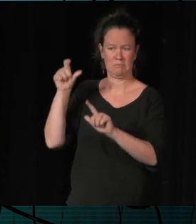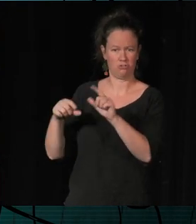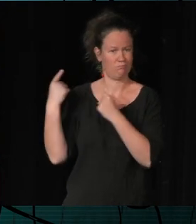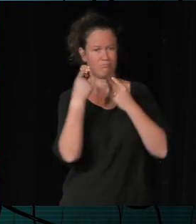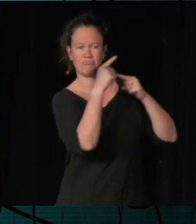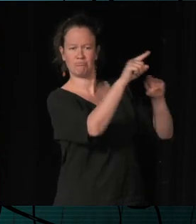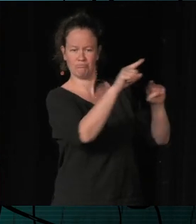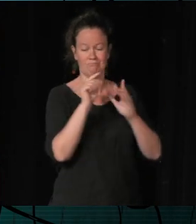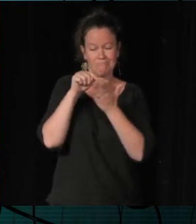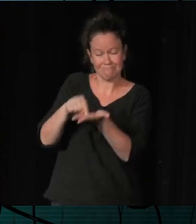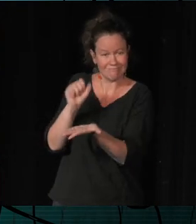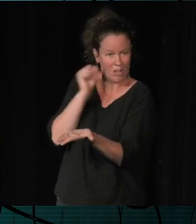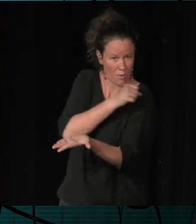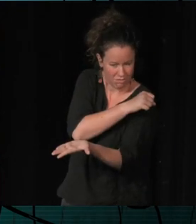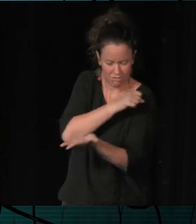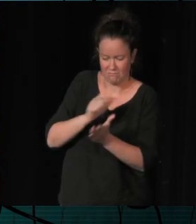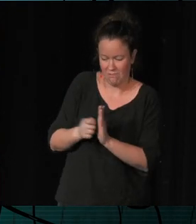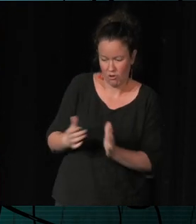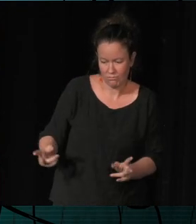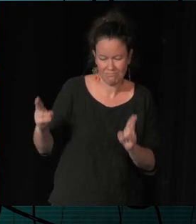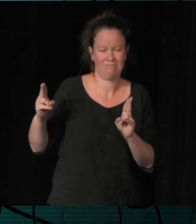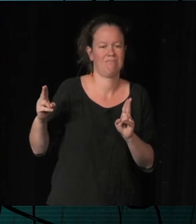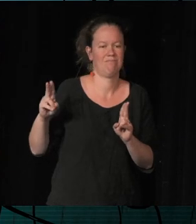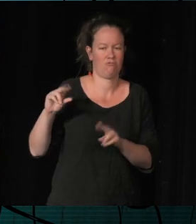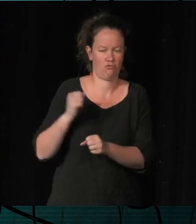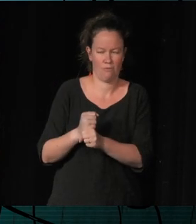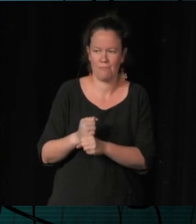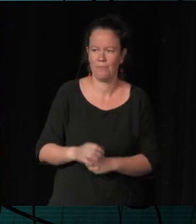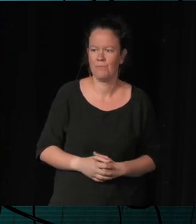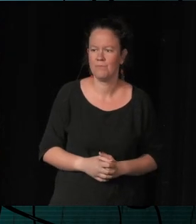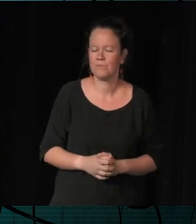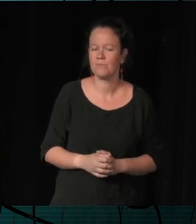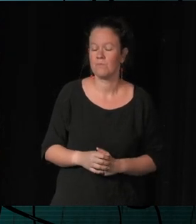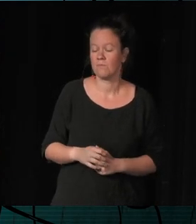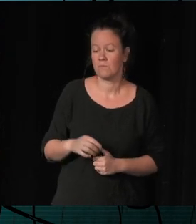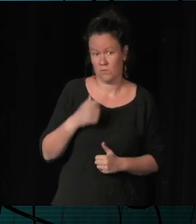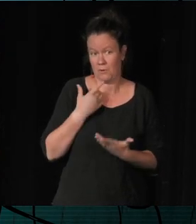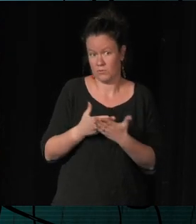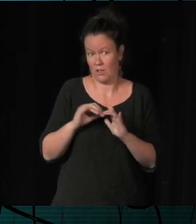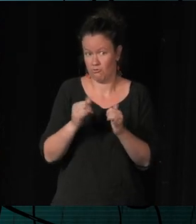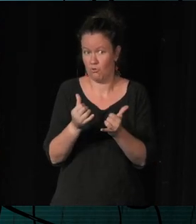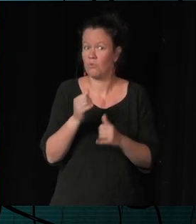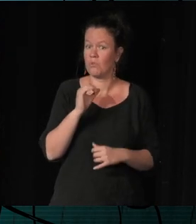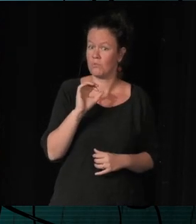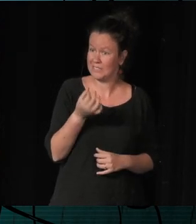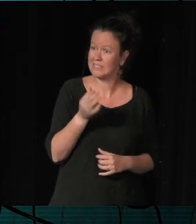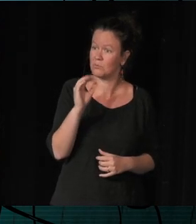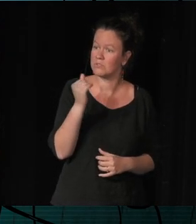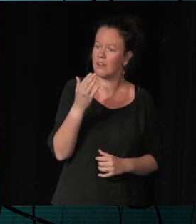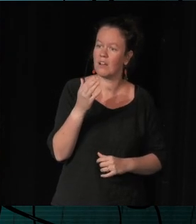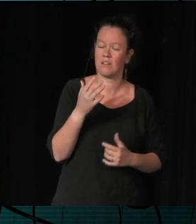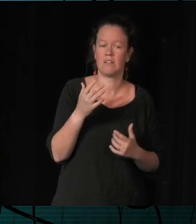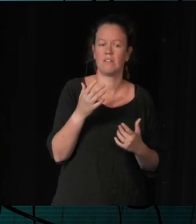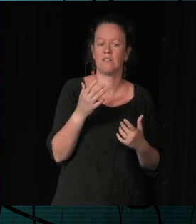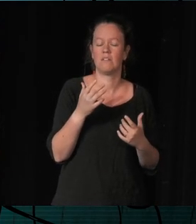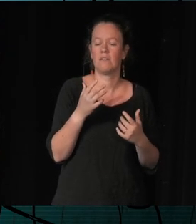c'est un sujet qui est peut-être aussi resté à l'écart de la grande histoire du XXe